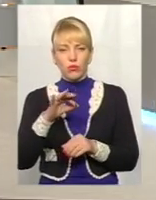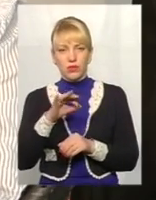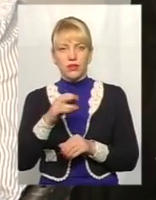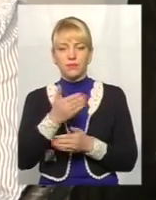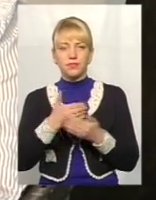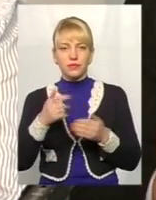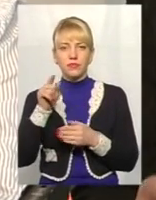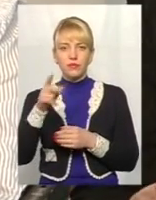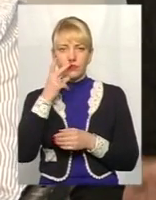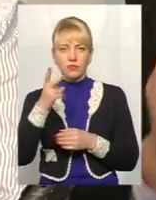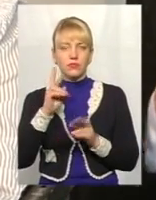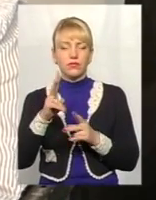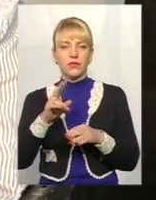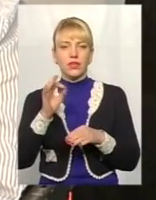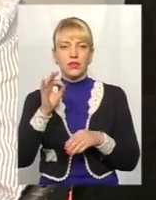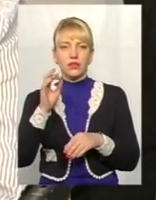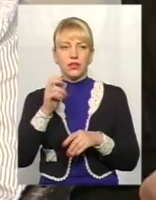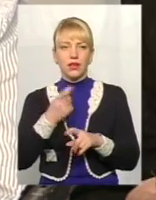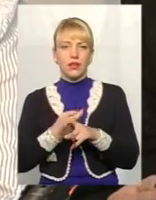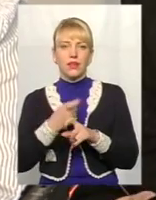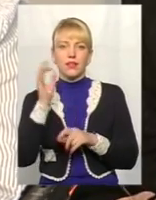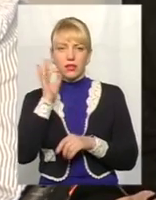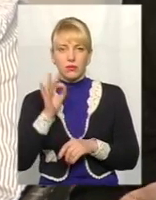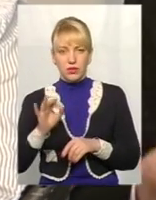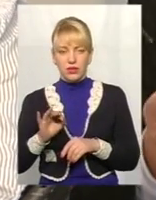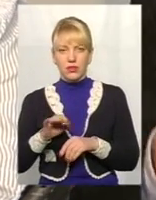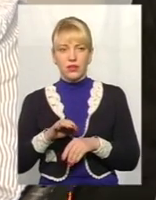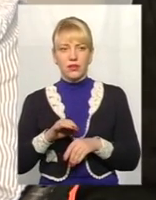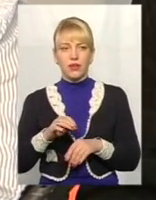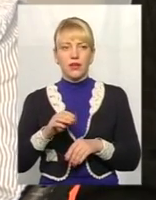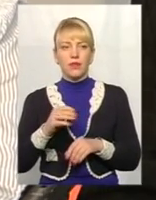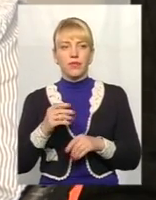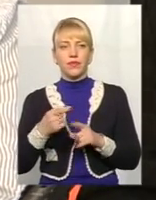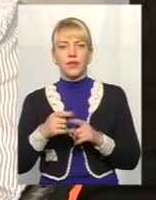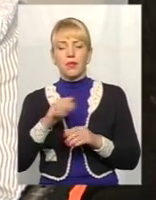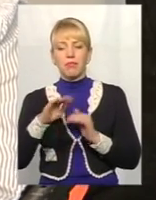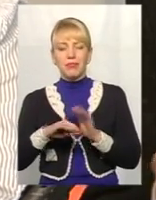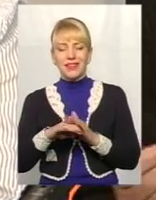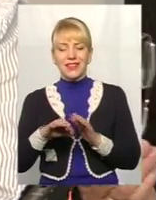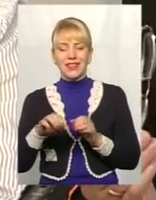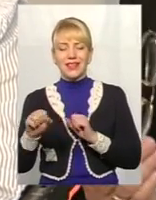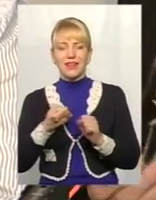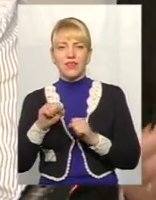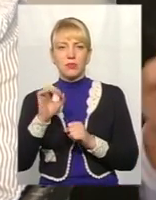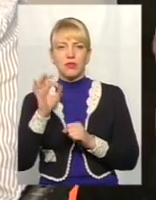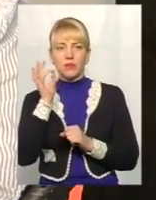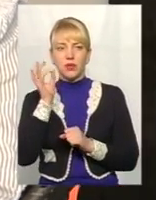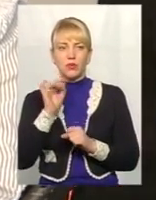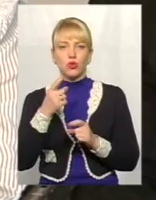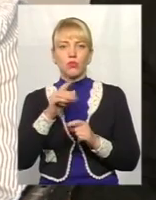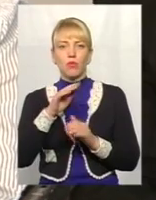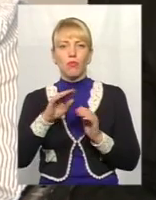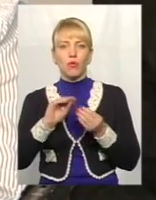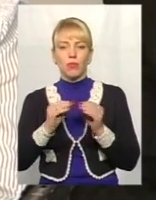як німці нищили. Під керівництвом німців, це потрібно, чому проблема? Під